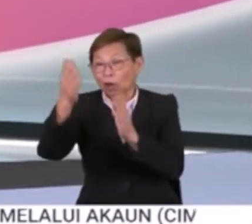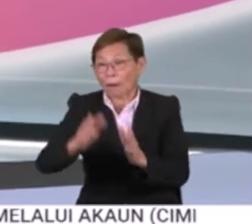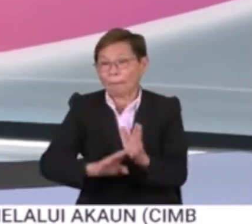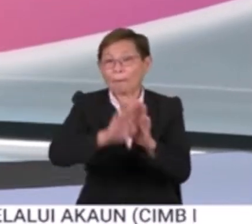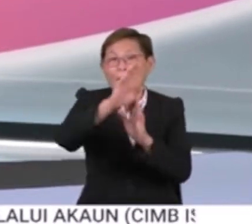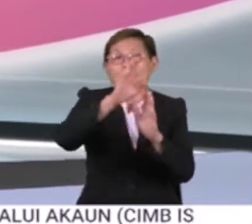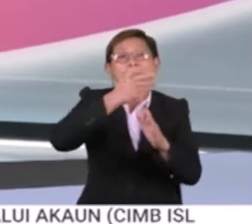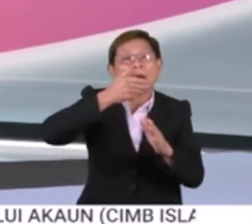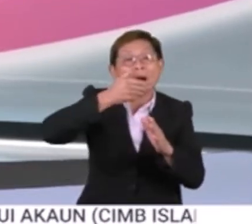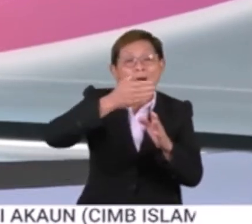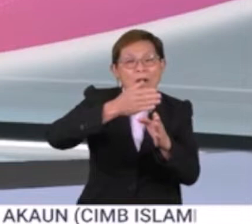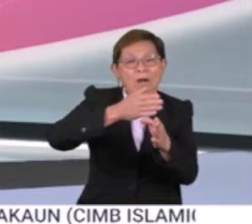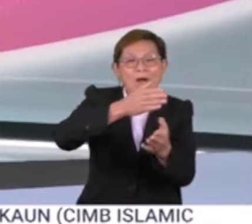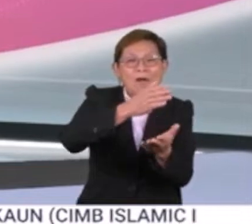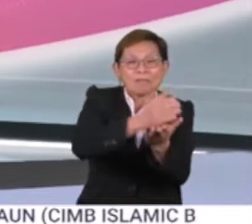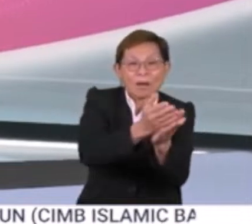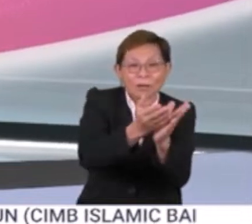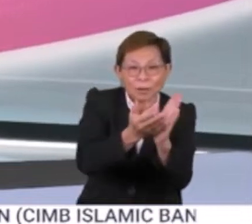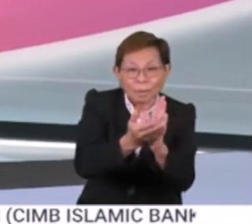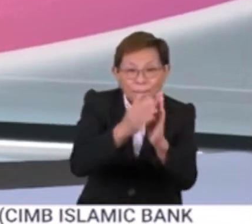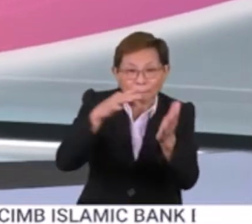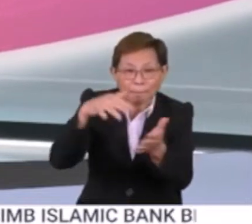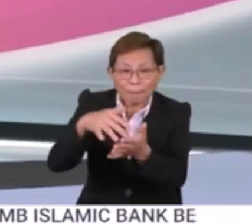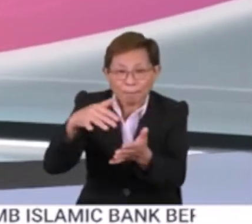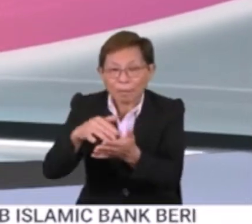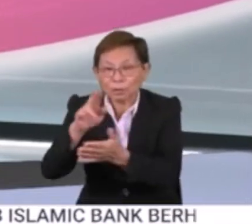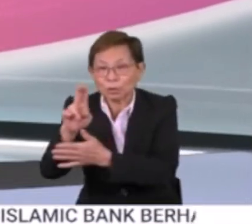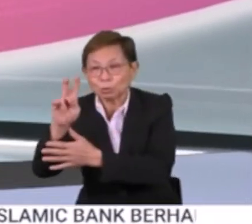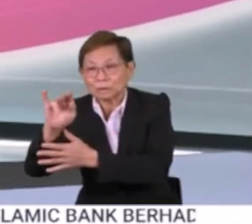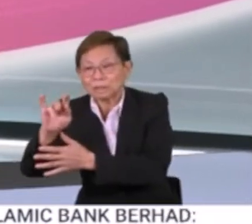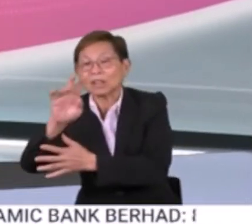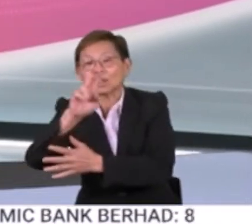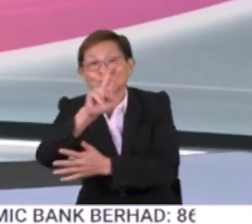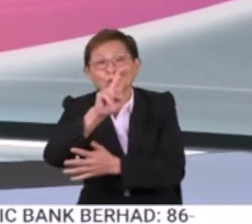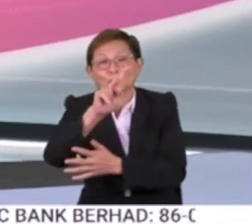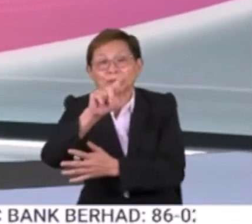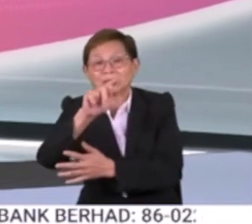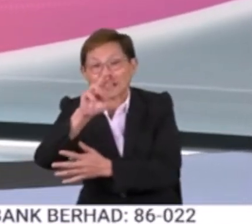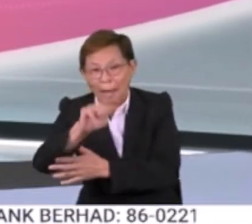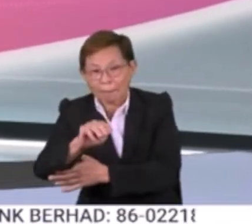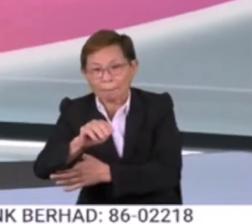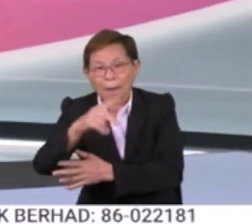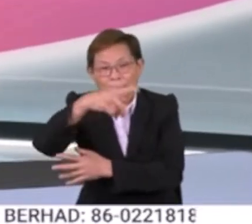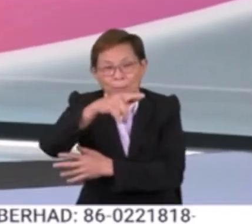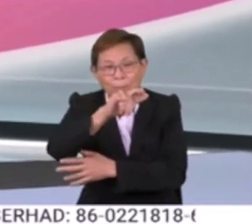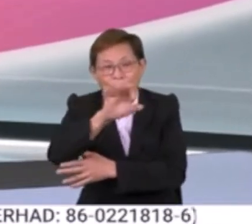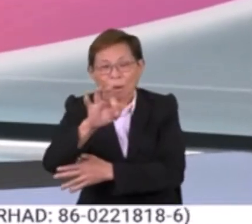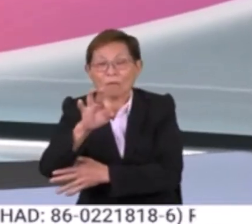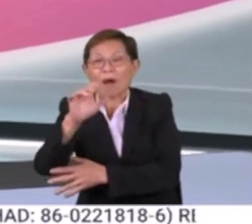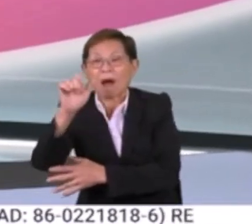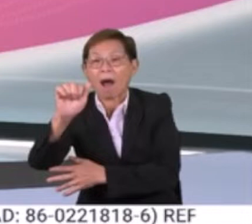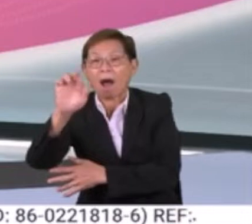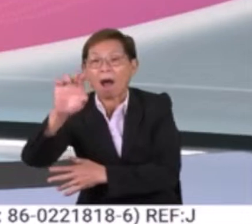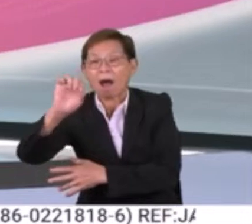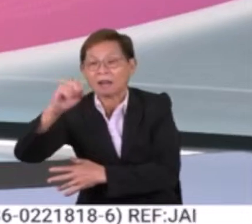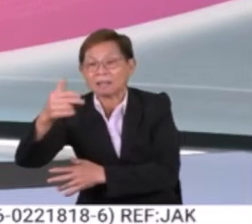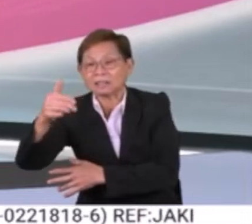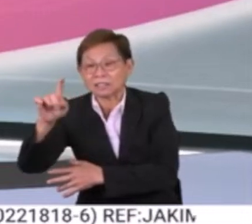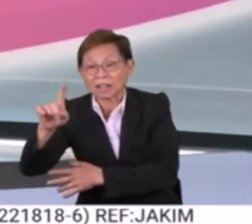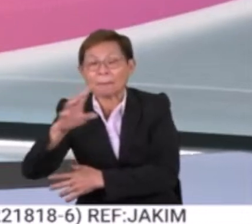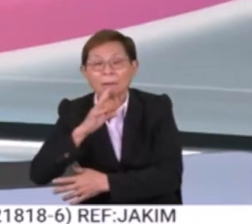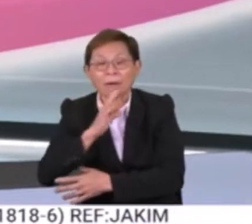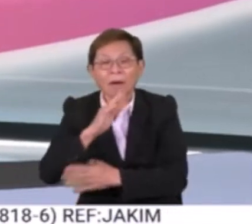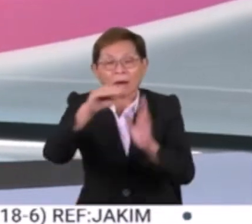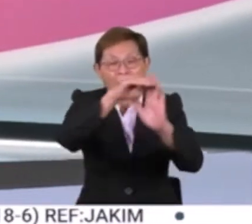pembangunan belia fakulti pengajian pendidikan UPM Profesor Madya Dr Mohamad Mursyid Arsad berkata dengan agenda yang diberikan juga